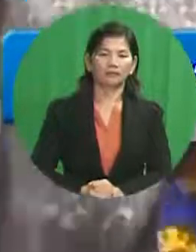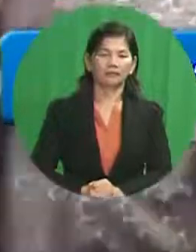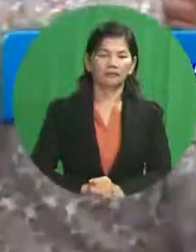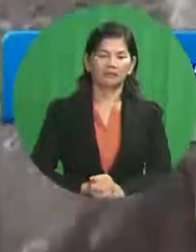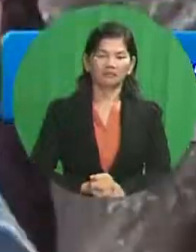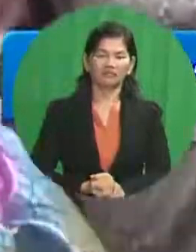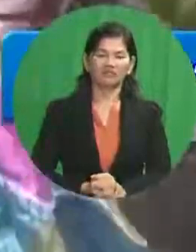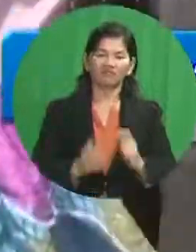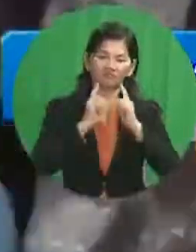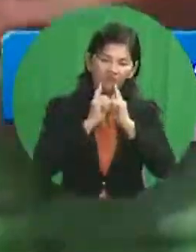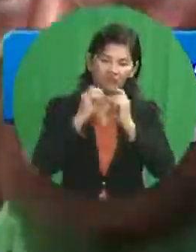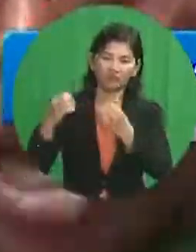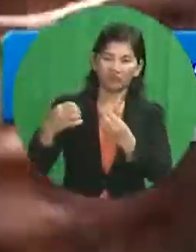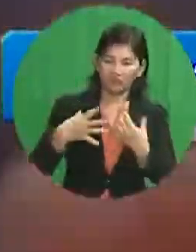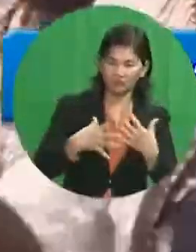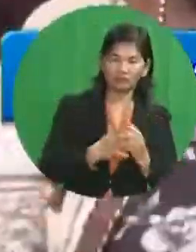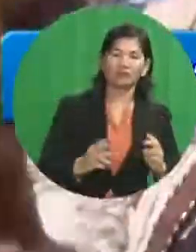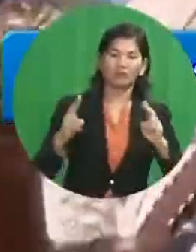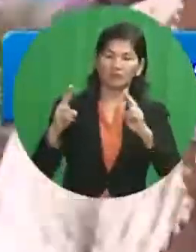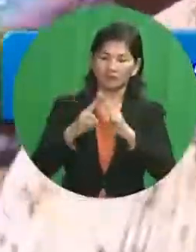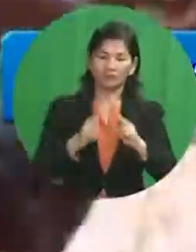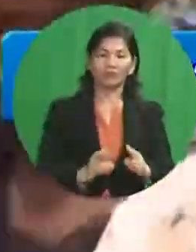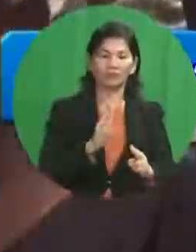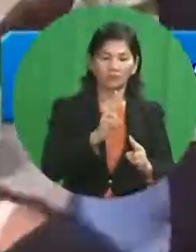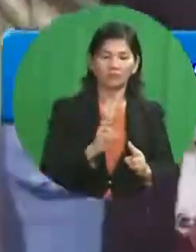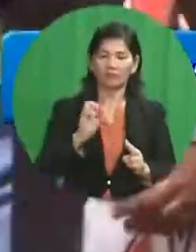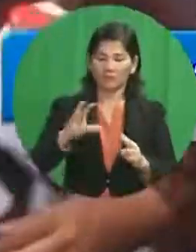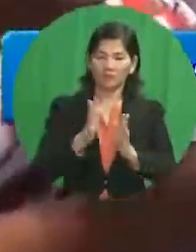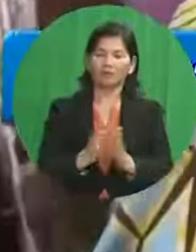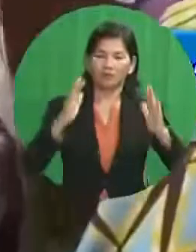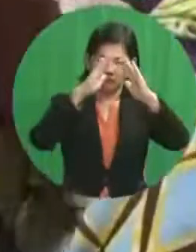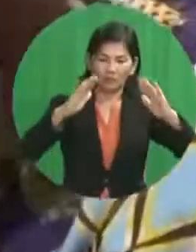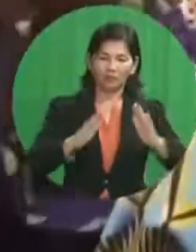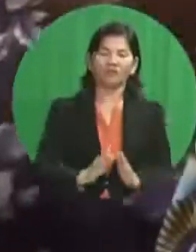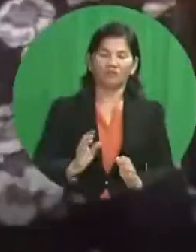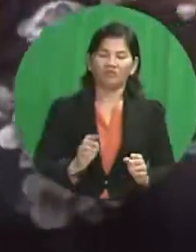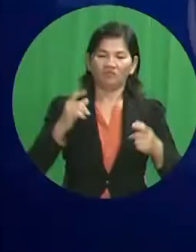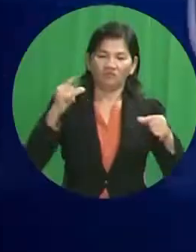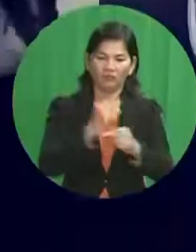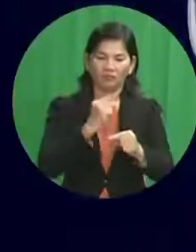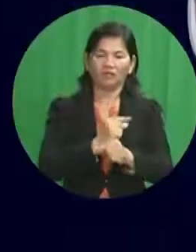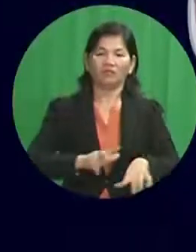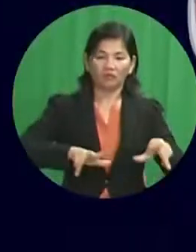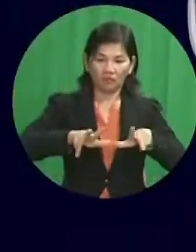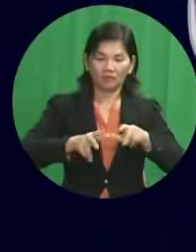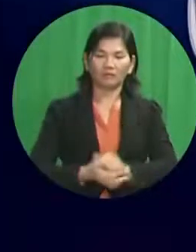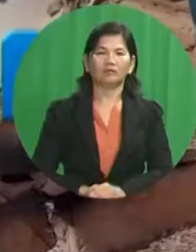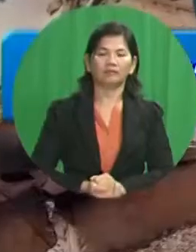ដែលសោកសៅនឹងភាពភ័យខ្លាចក្នុងទីក្រុងអូវូក្រោយមានការវាយប្រហារព្រះវិហារយ៉ាងឃោរឃៅ